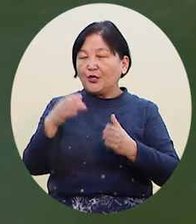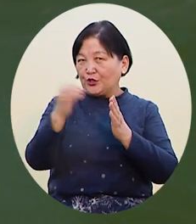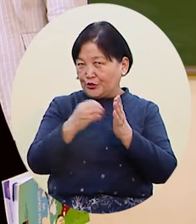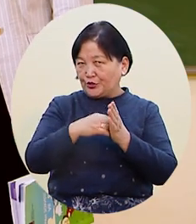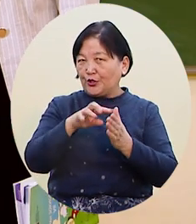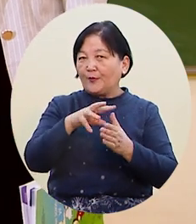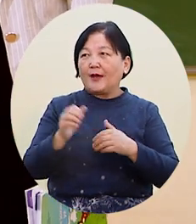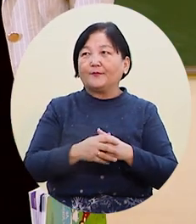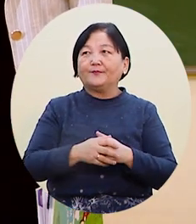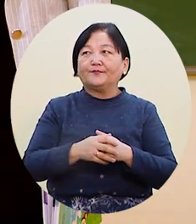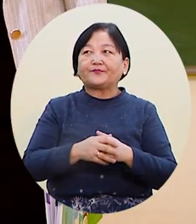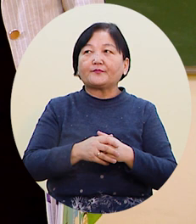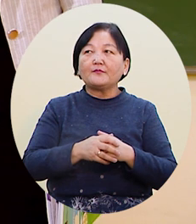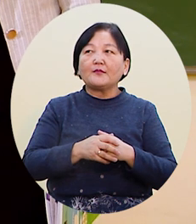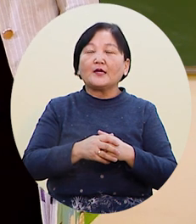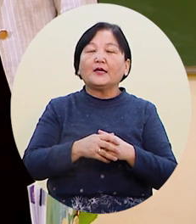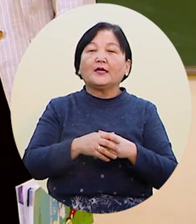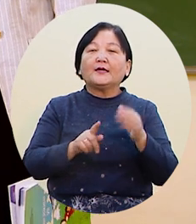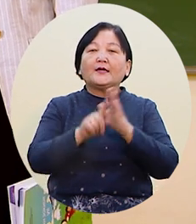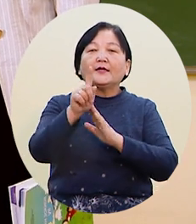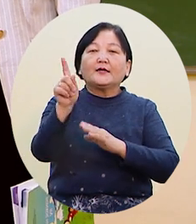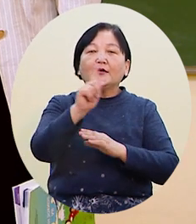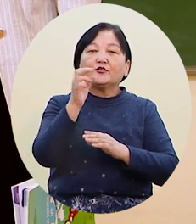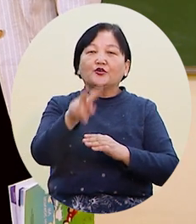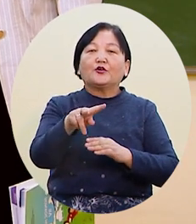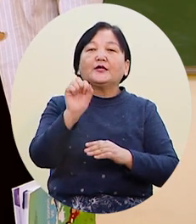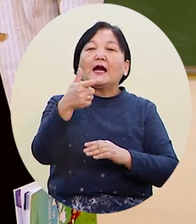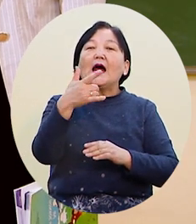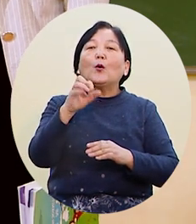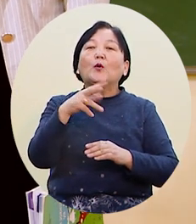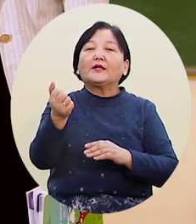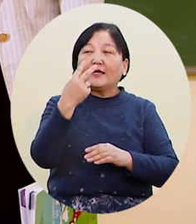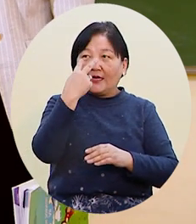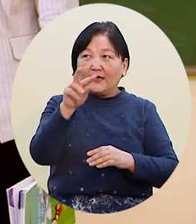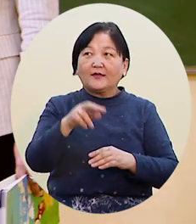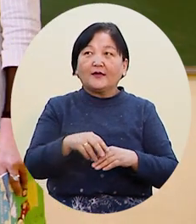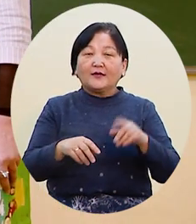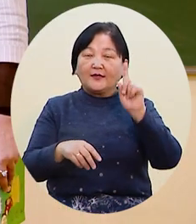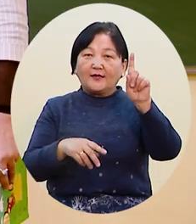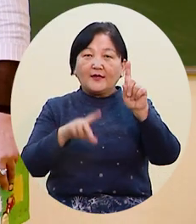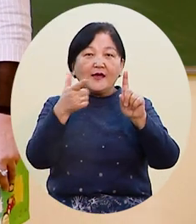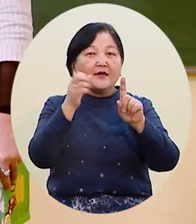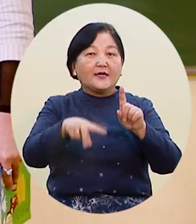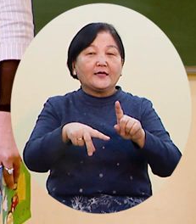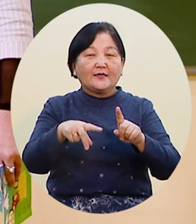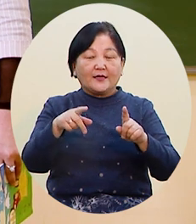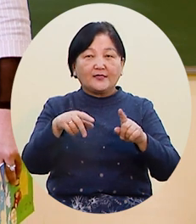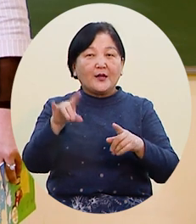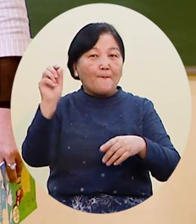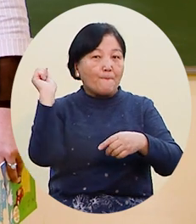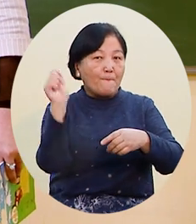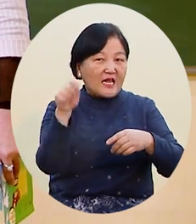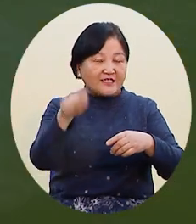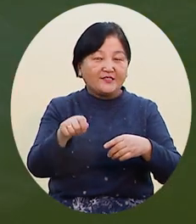байгаа. За, ингээд зохиолынхаа агуулгыг тулгуур бичиглэлээрээ сэргэе. За, зохиол эхлэхдээ бол Игэл малчны хотод ихэр гурван